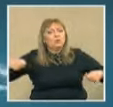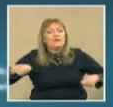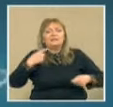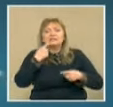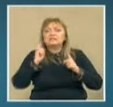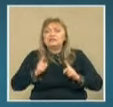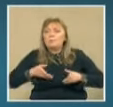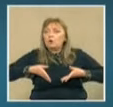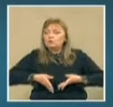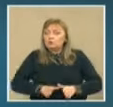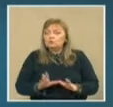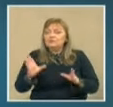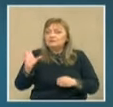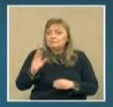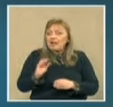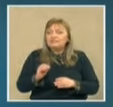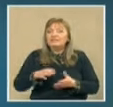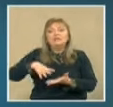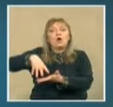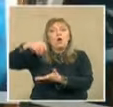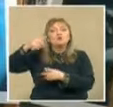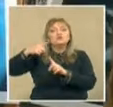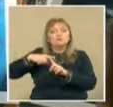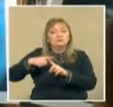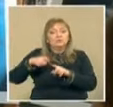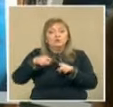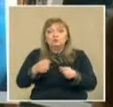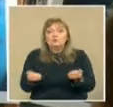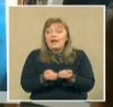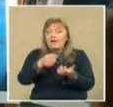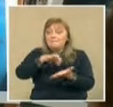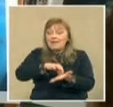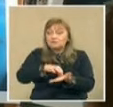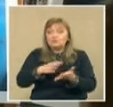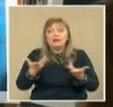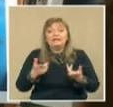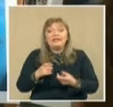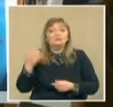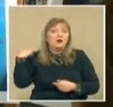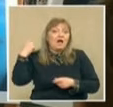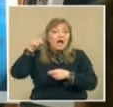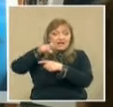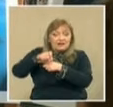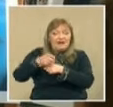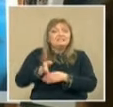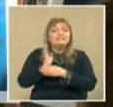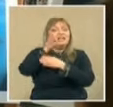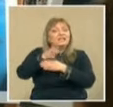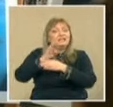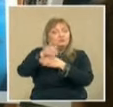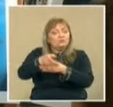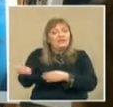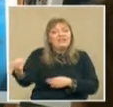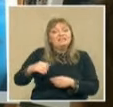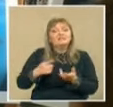води на Френска Полинезия и остров Тонга. Това е място, където гърбатите китове идват за няколко месеца, предимно да